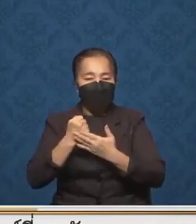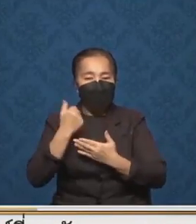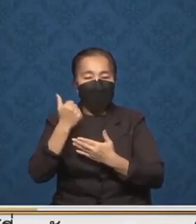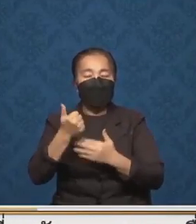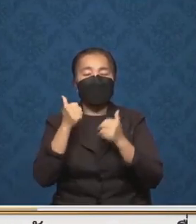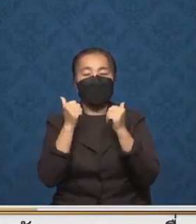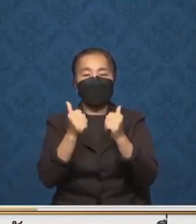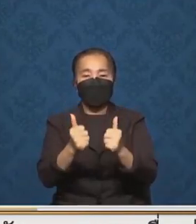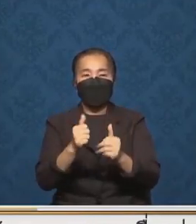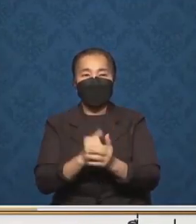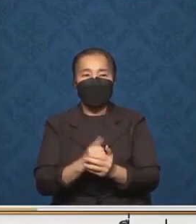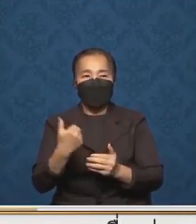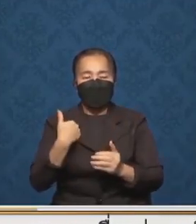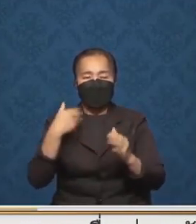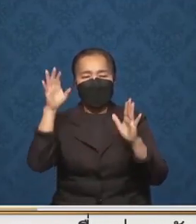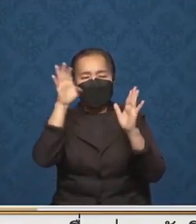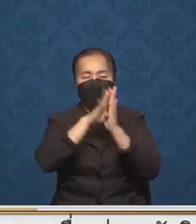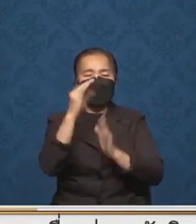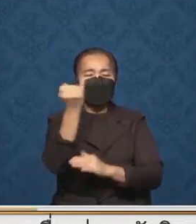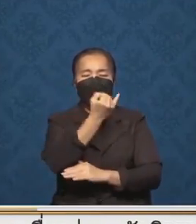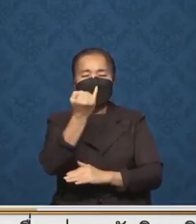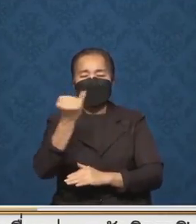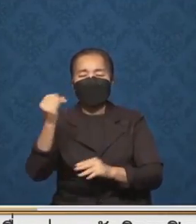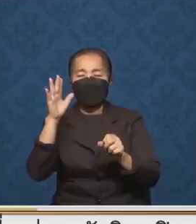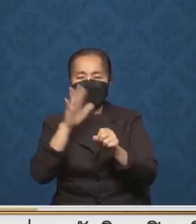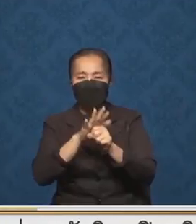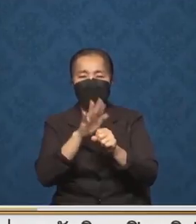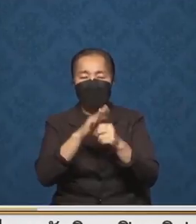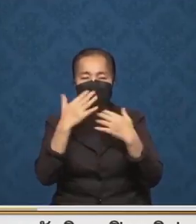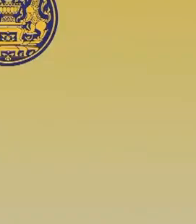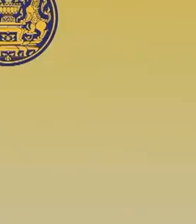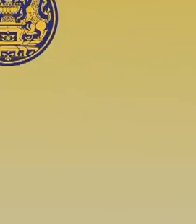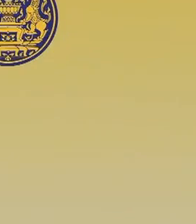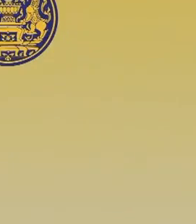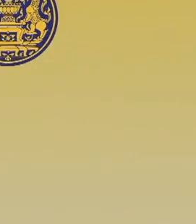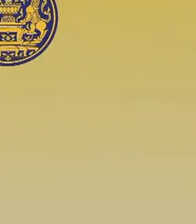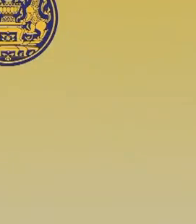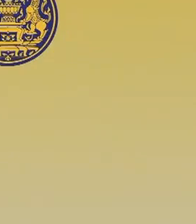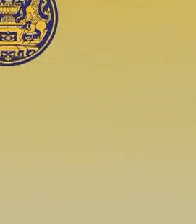ราะเราก็ดูแต่ภาพที่ไม่ดีมามากพอสมควรนะขออนุญาต